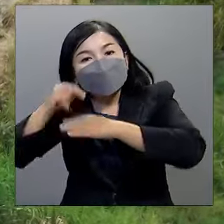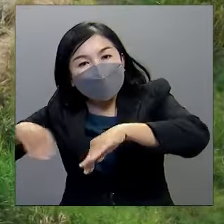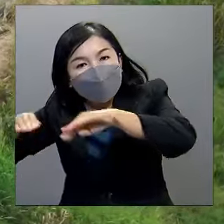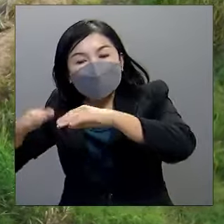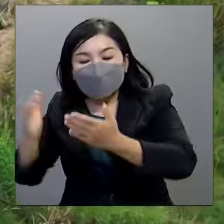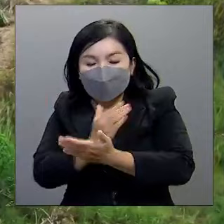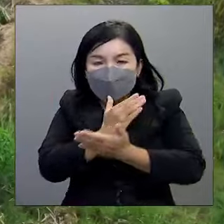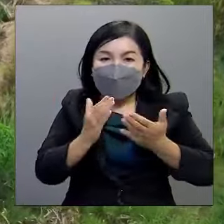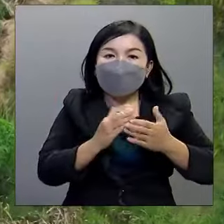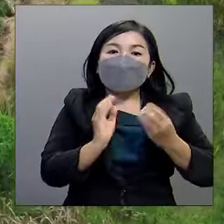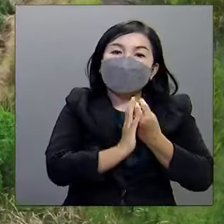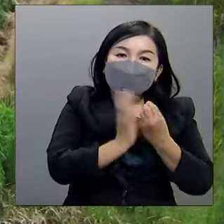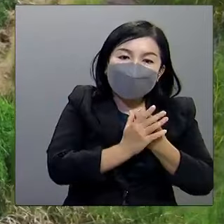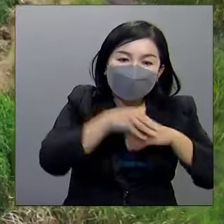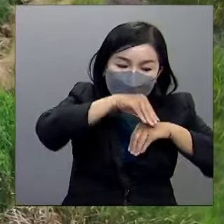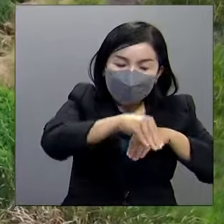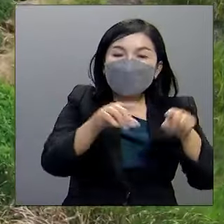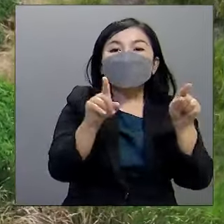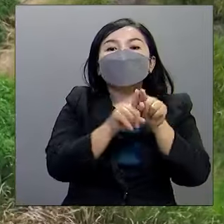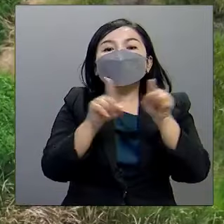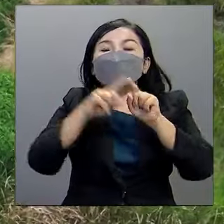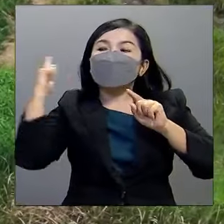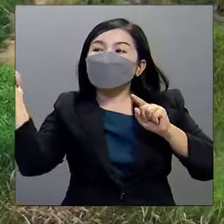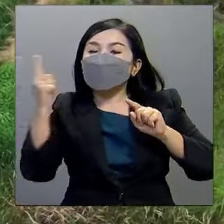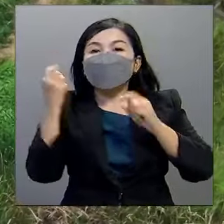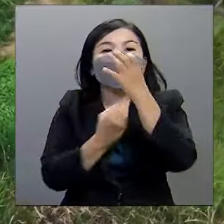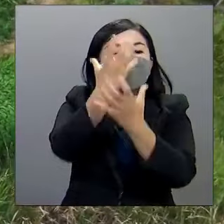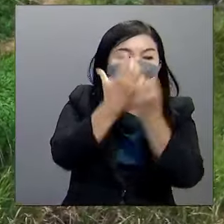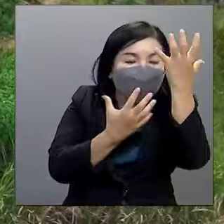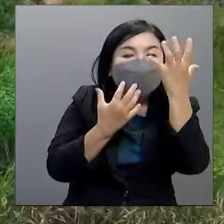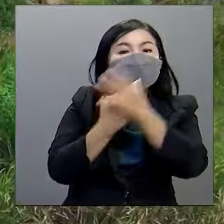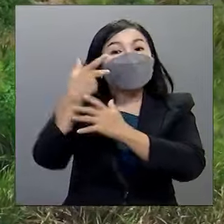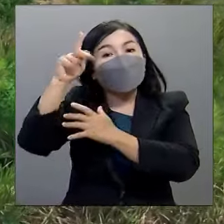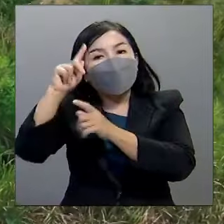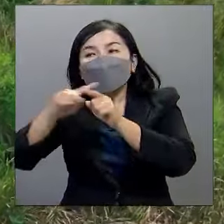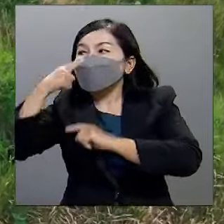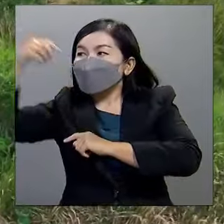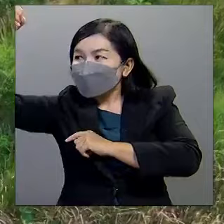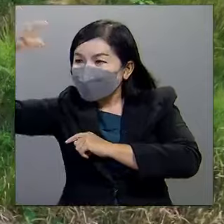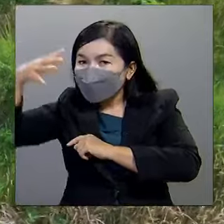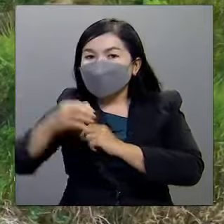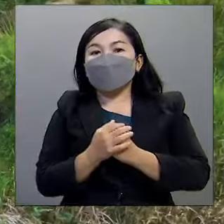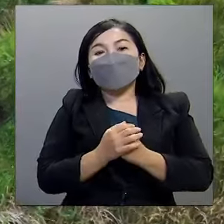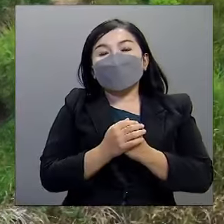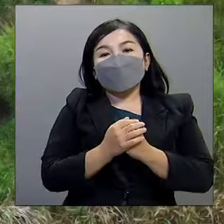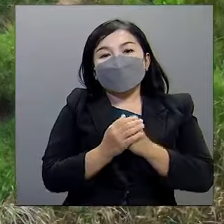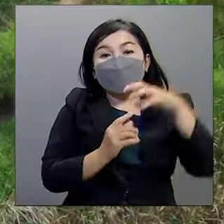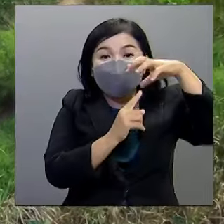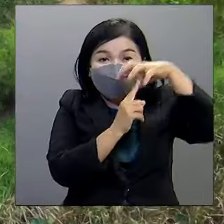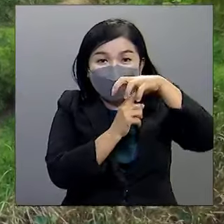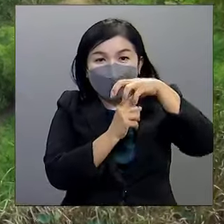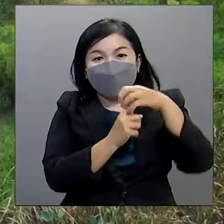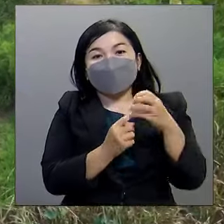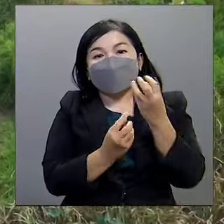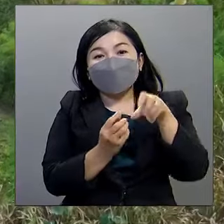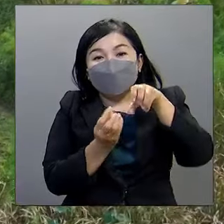อีกปัจจัยหนึ่งที่จะทำให้เห็ดเนี่ยออกดอกได้ดีแล้วก็ทิศทางของแสงแดดนะครับซึ่งเราก็จะออกแบบในเรื่องของ